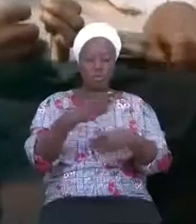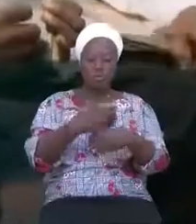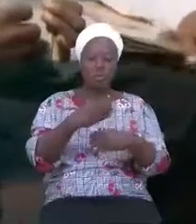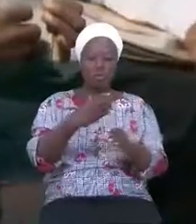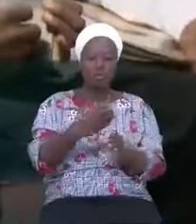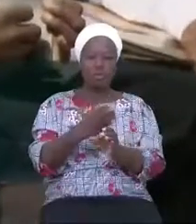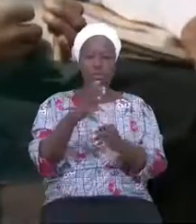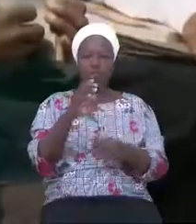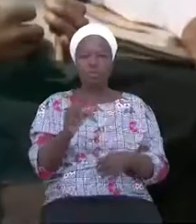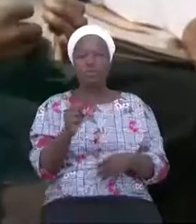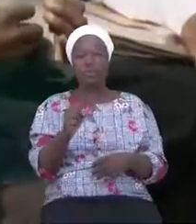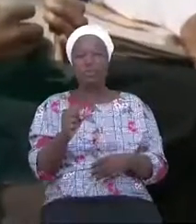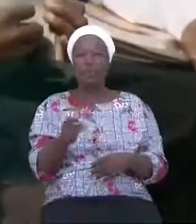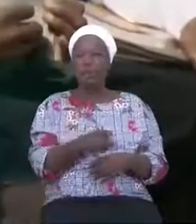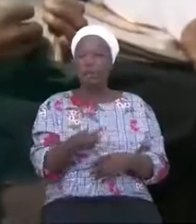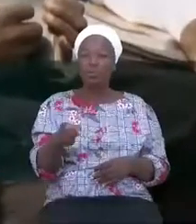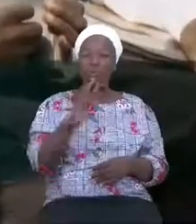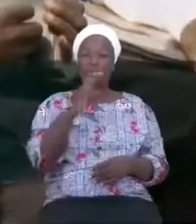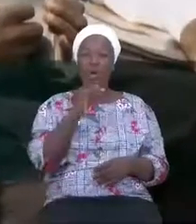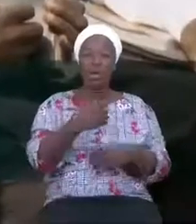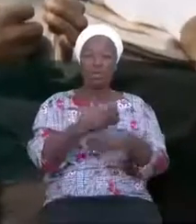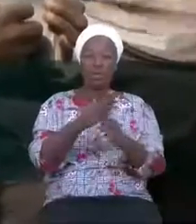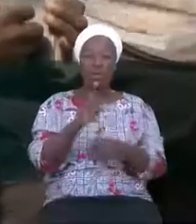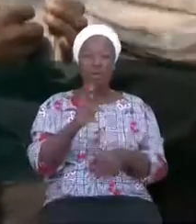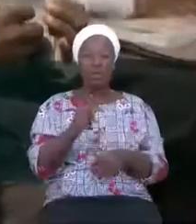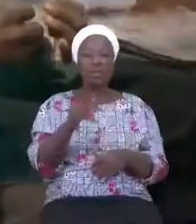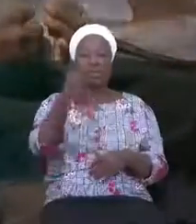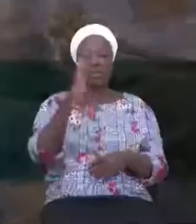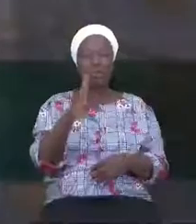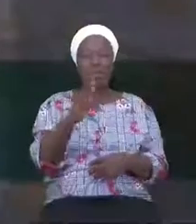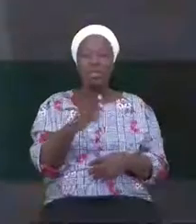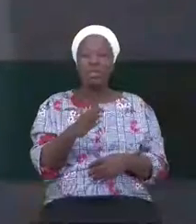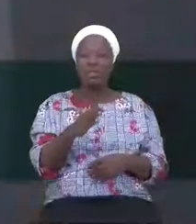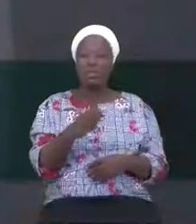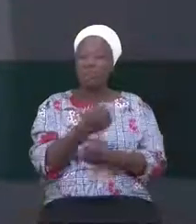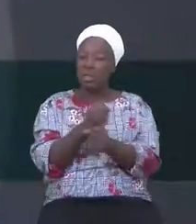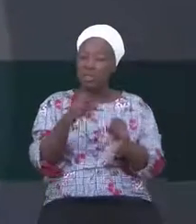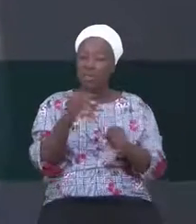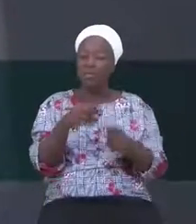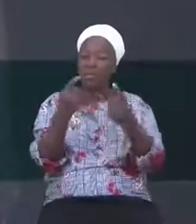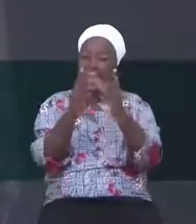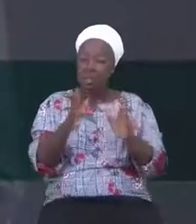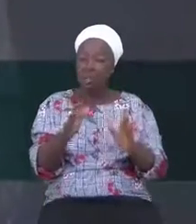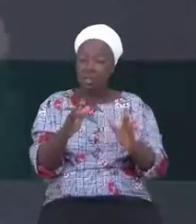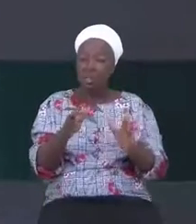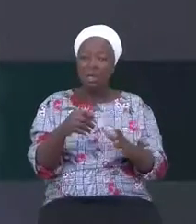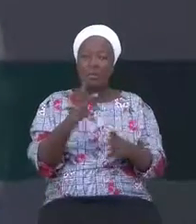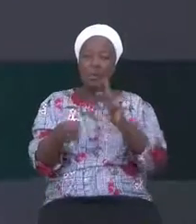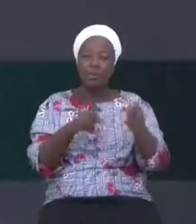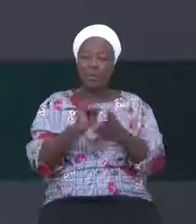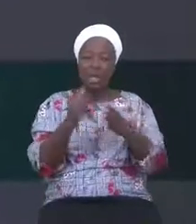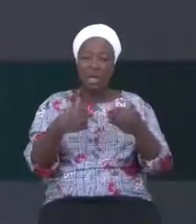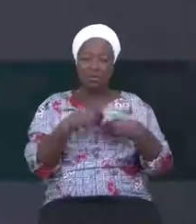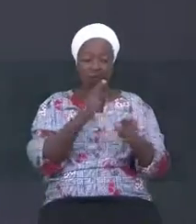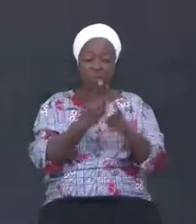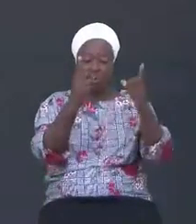Créatures, ceux qui sont créés par Dieu, dit saint ou pécheur, ceux qui viennent d'arriver ou